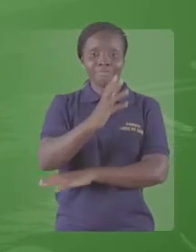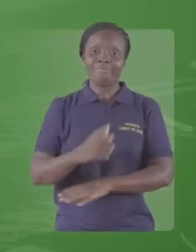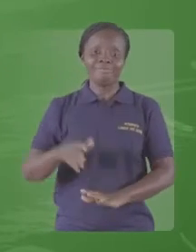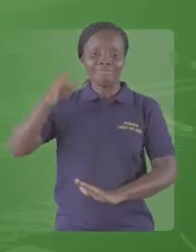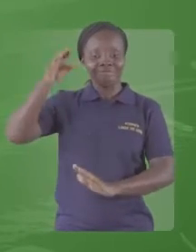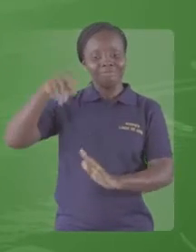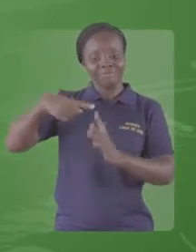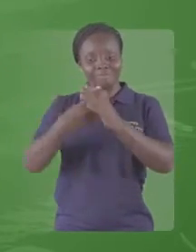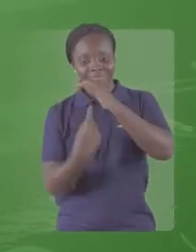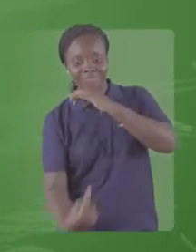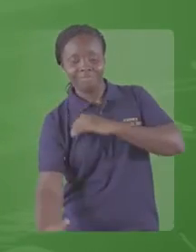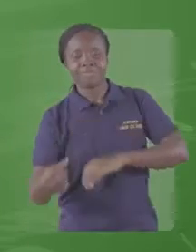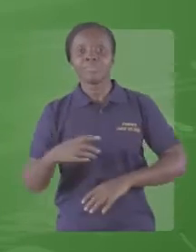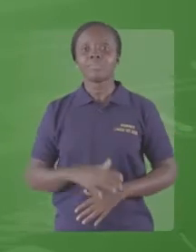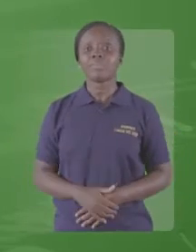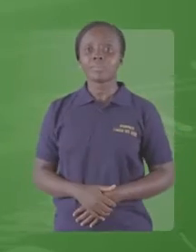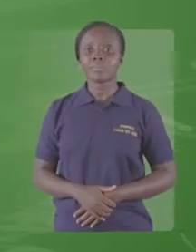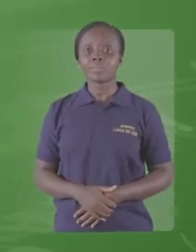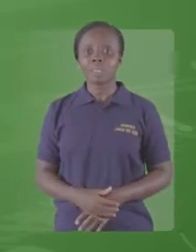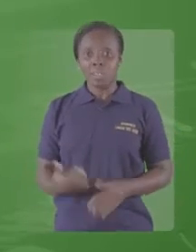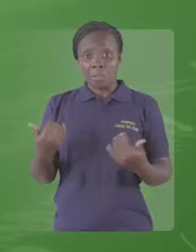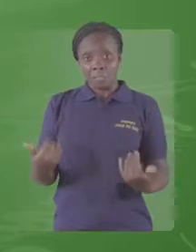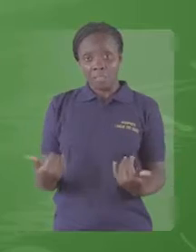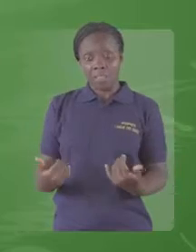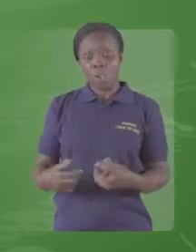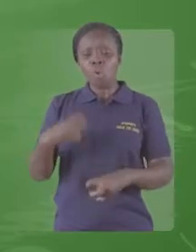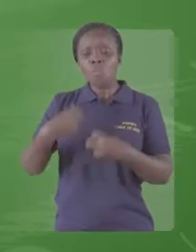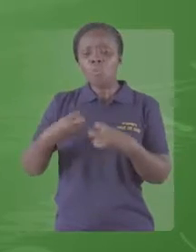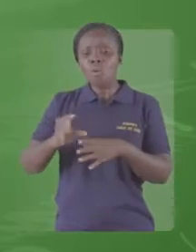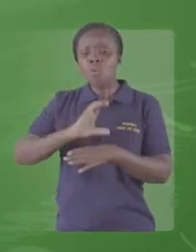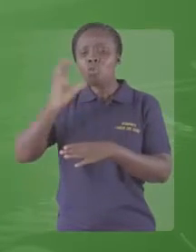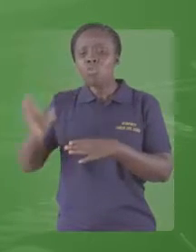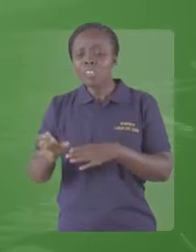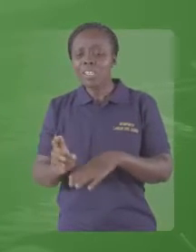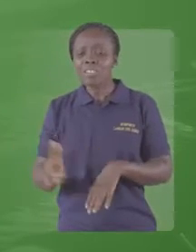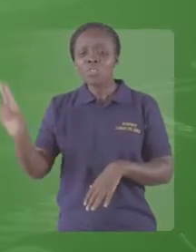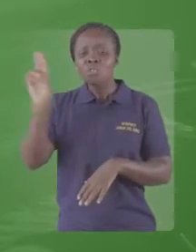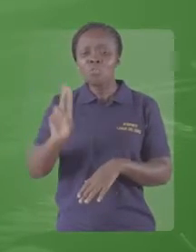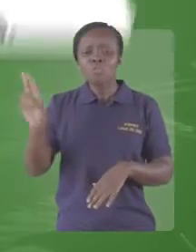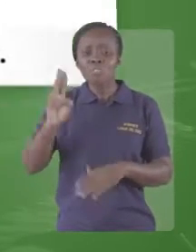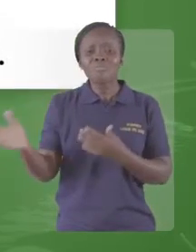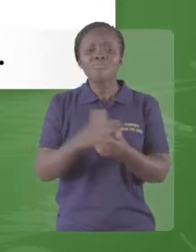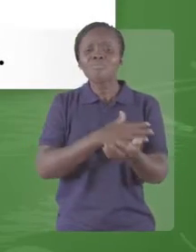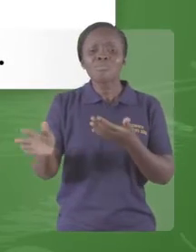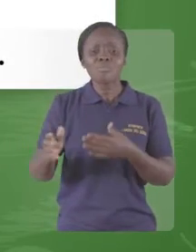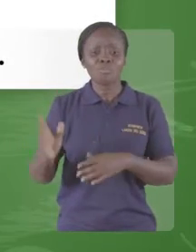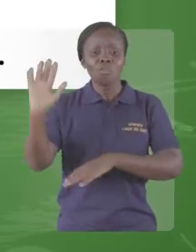Alors, quelles sont les conséquences de l'exploitation abusive de la forêt?